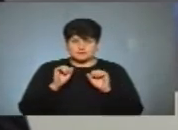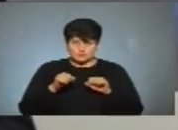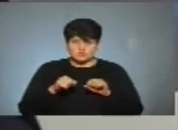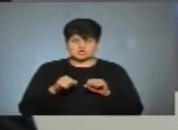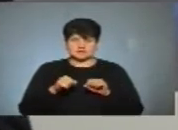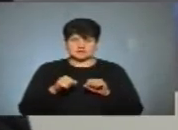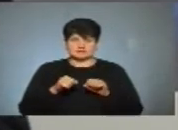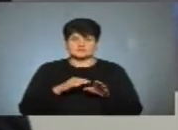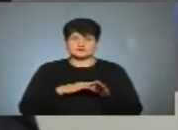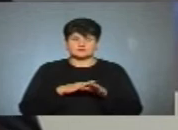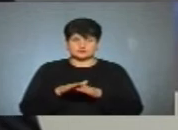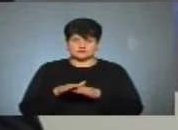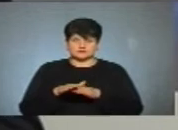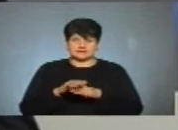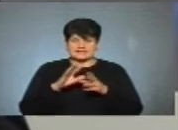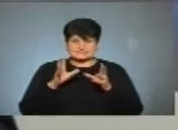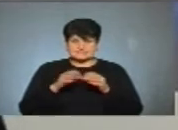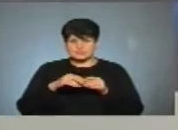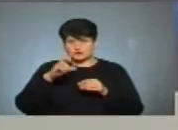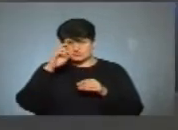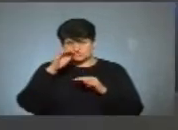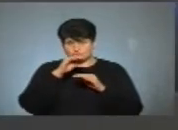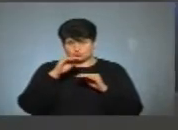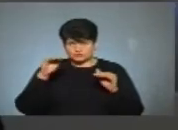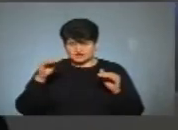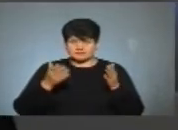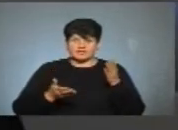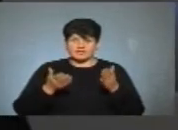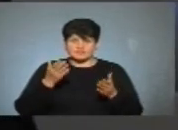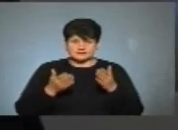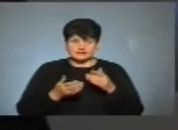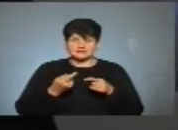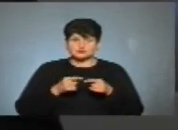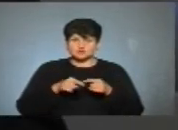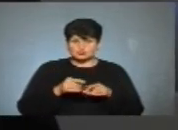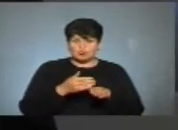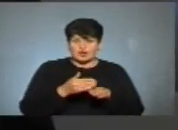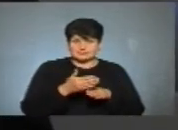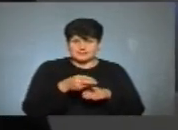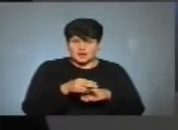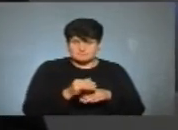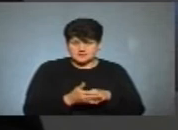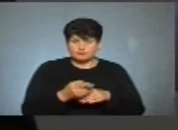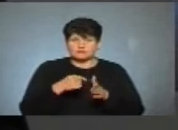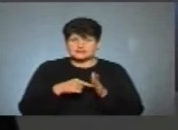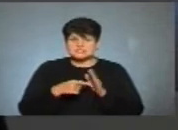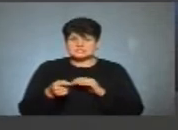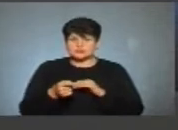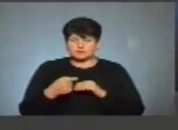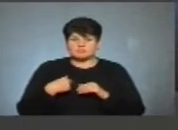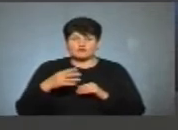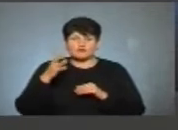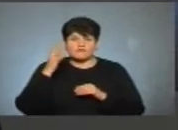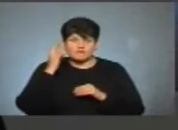реалізовувати на загальнодержавному рівні. Але на даному етапі і саме в місті Тернополі ми